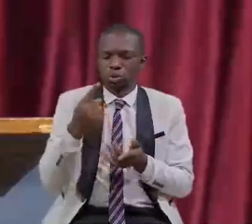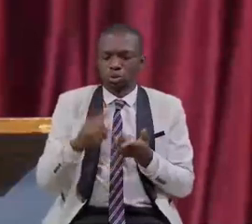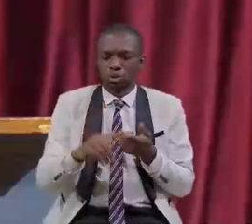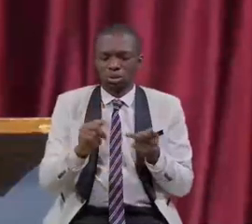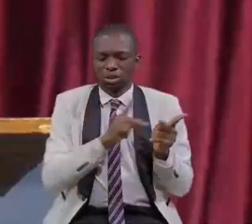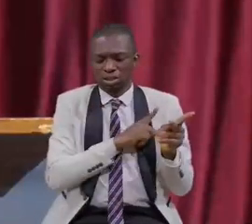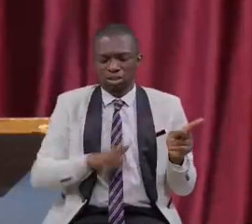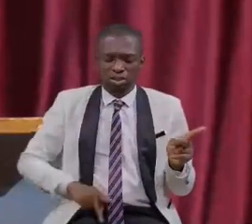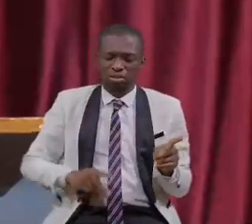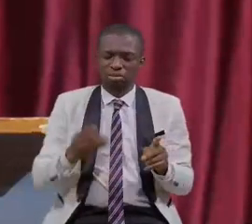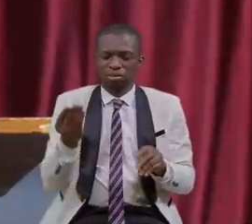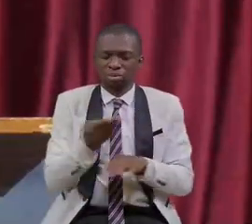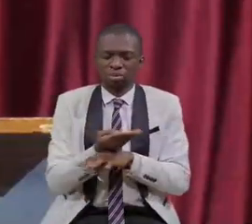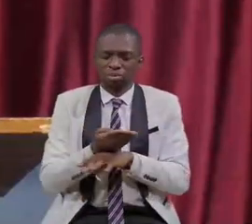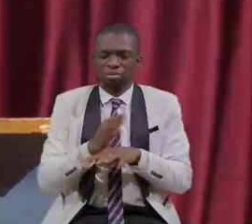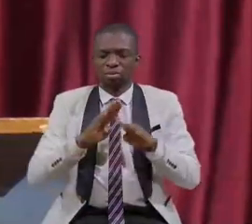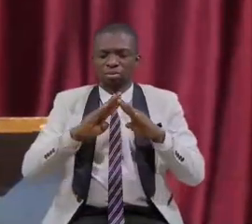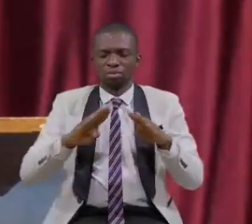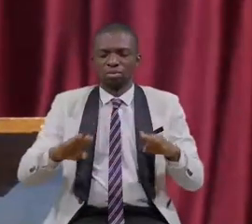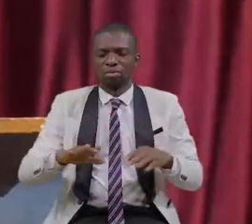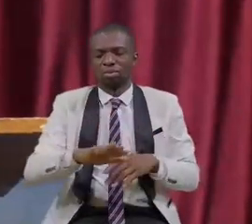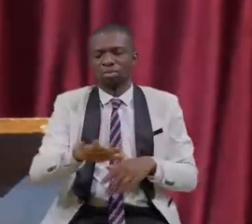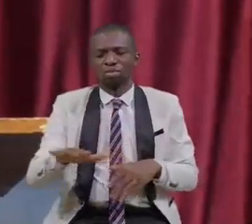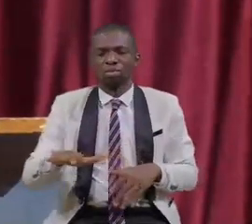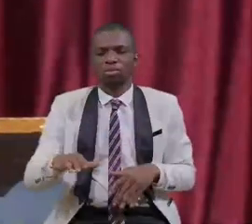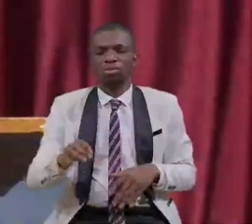Nebuchadnezzar était resté un homme naturel.